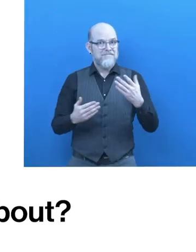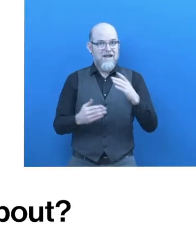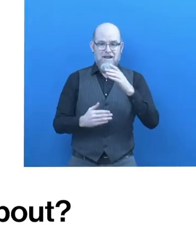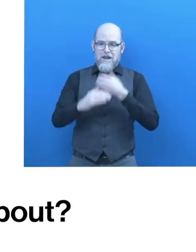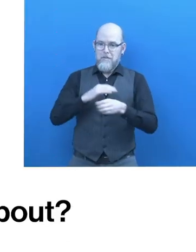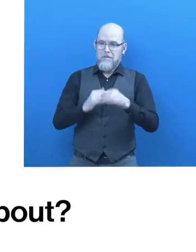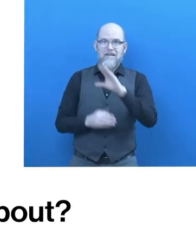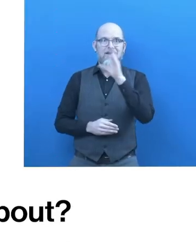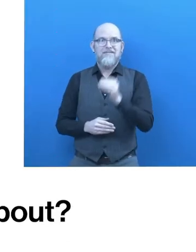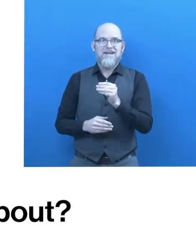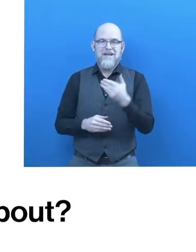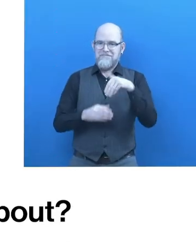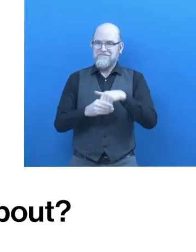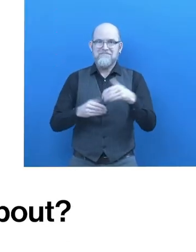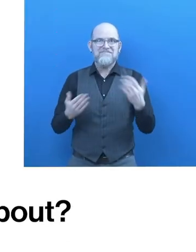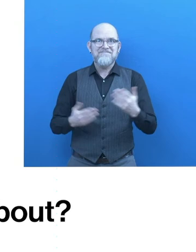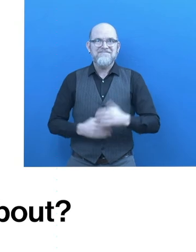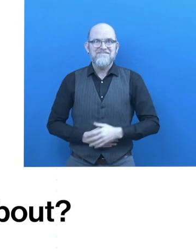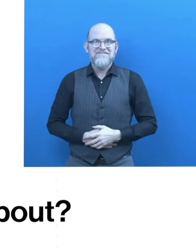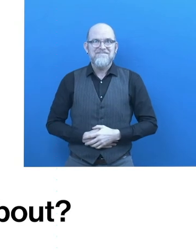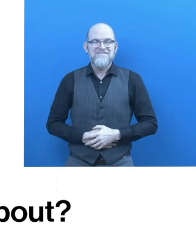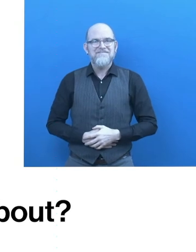What is Employable Africa about?